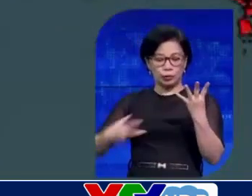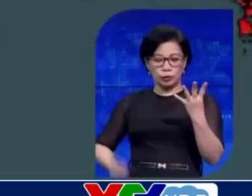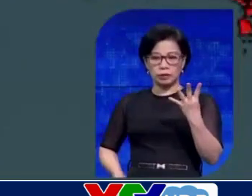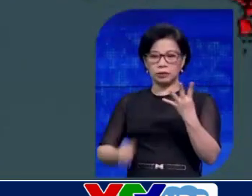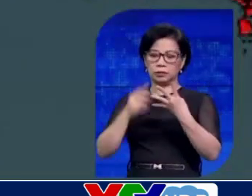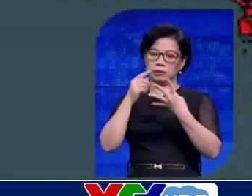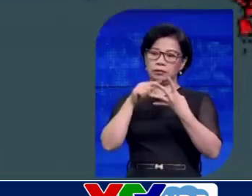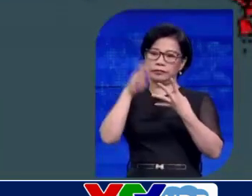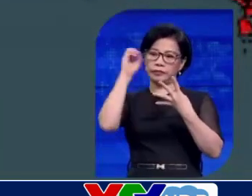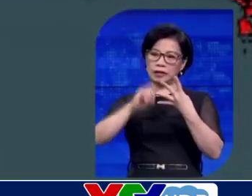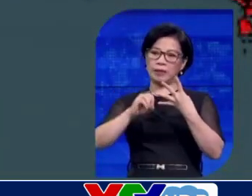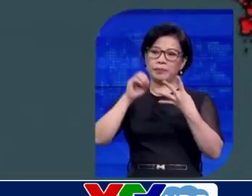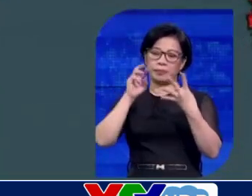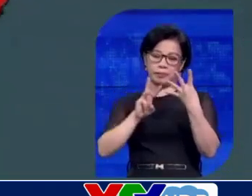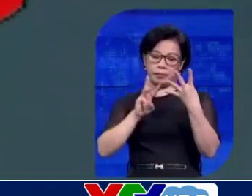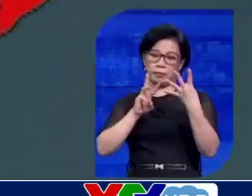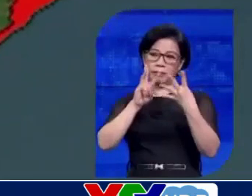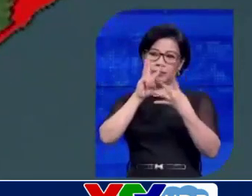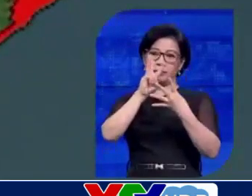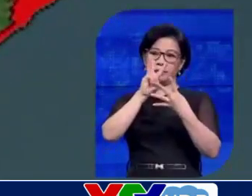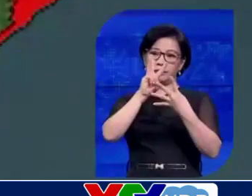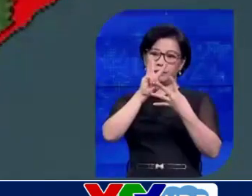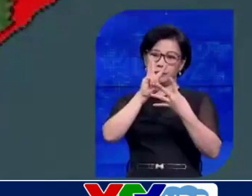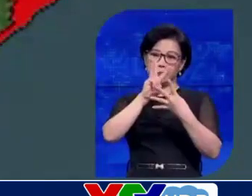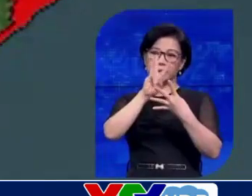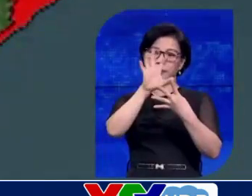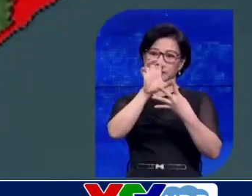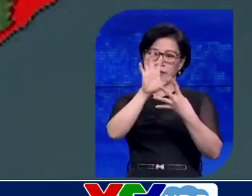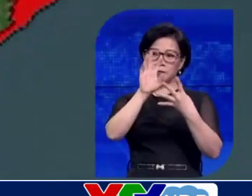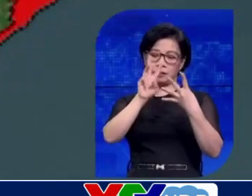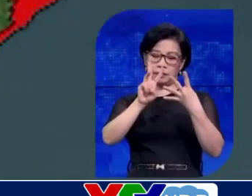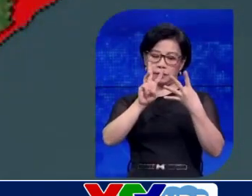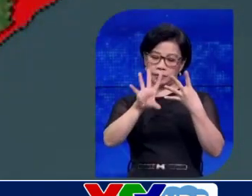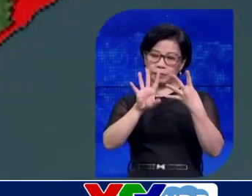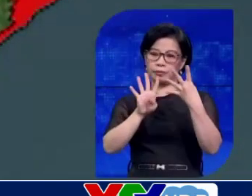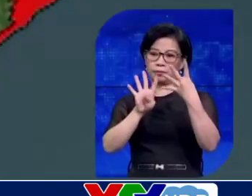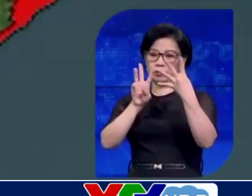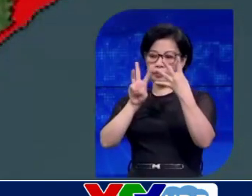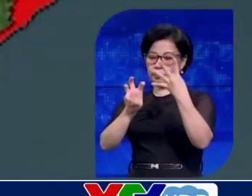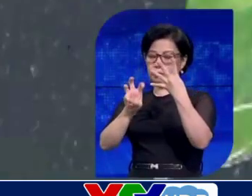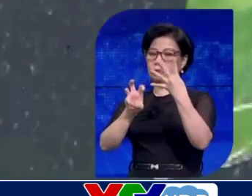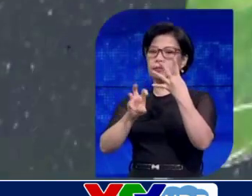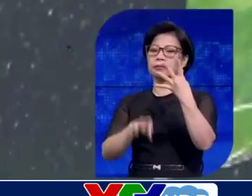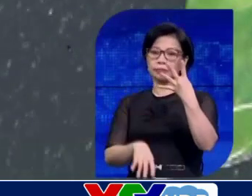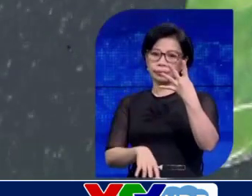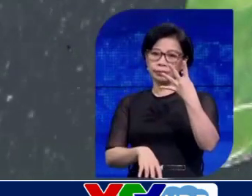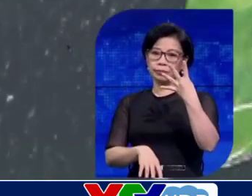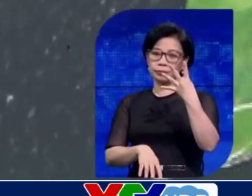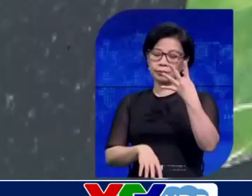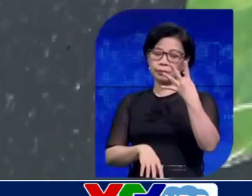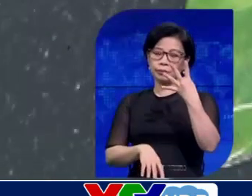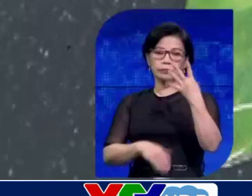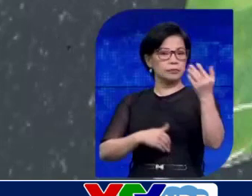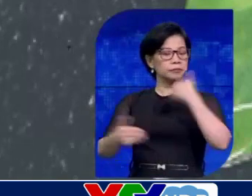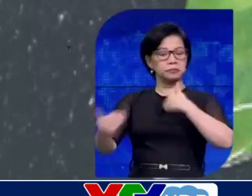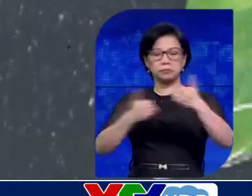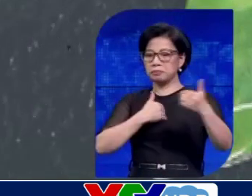và 30% ở Việt Nam. Không chỉ có nguồn lợi thủy sản bị mất đi theo năm tháng, mà còn có nhiều hệ lụy khác từ những mùa lũ